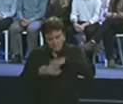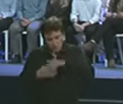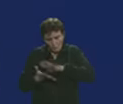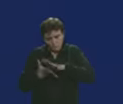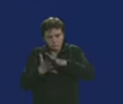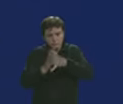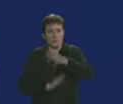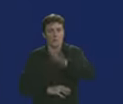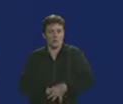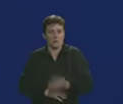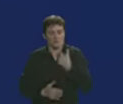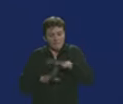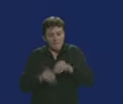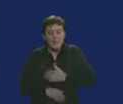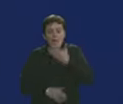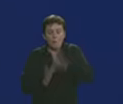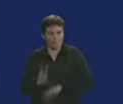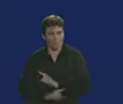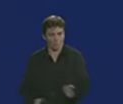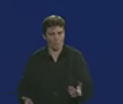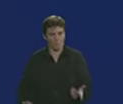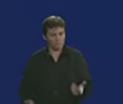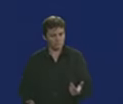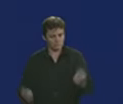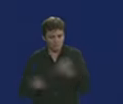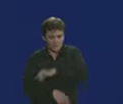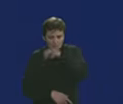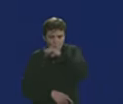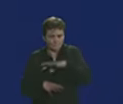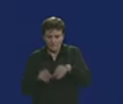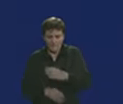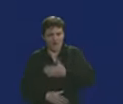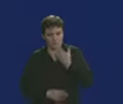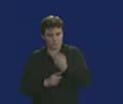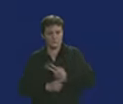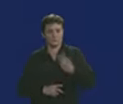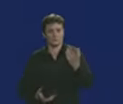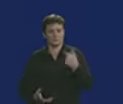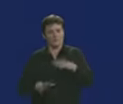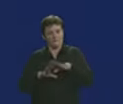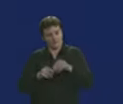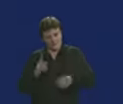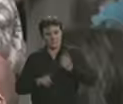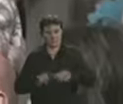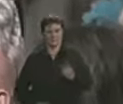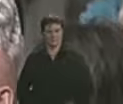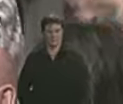changé qu'on aime moins la famille, on l'aime encore davantage. La famille, elle est encore plus importante.